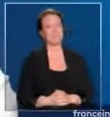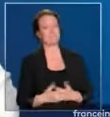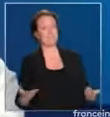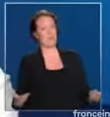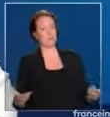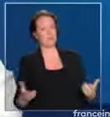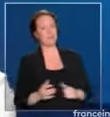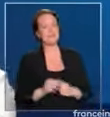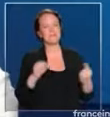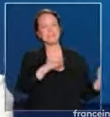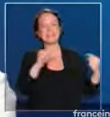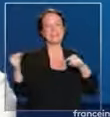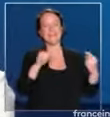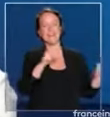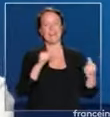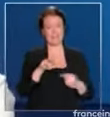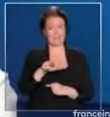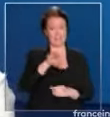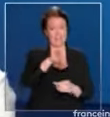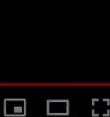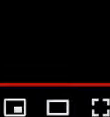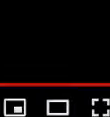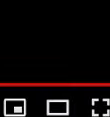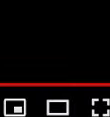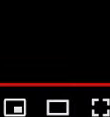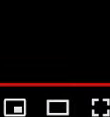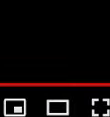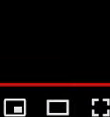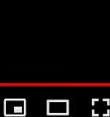débat de l'entre-deux-tours merci marine le pen